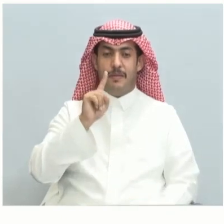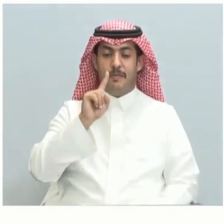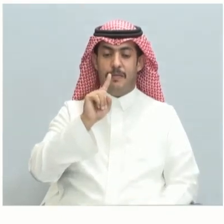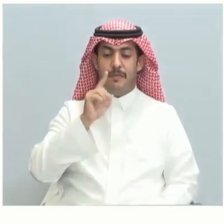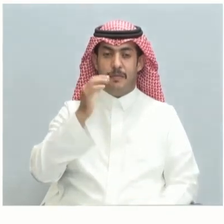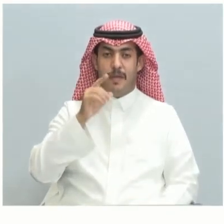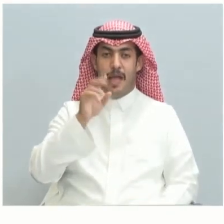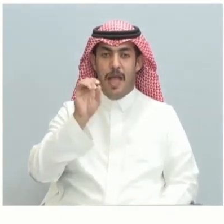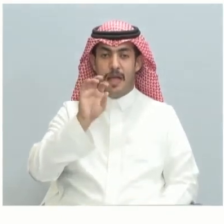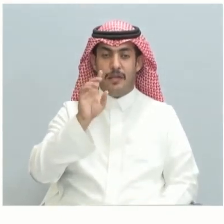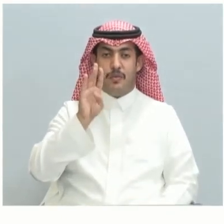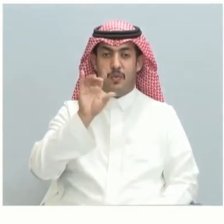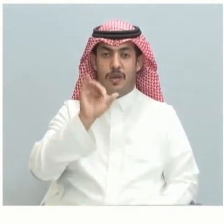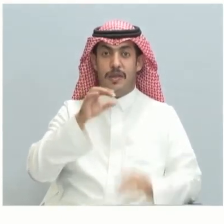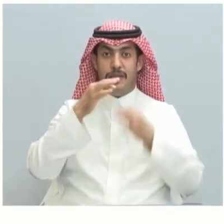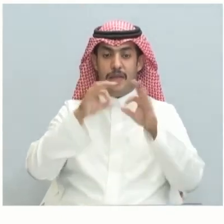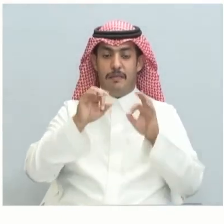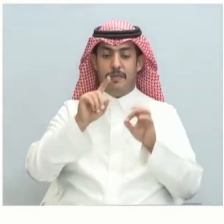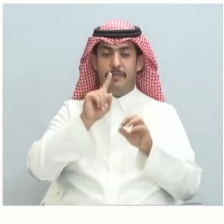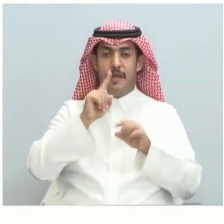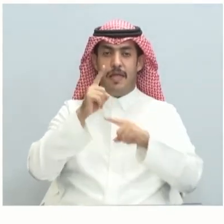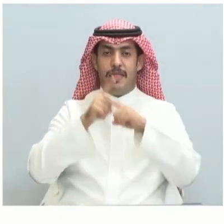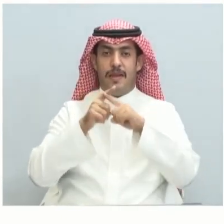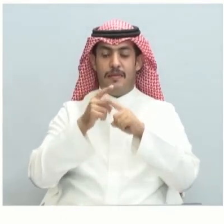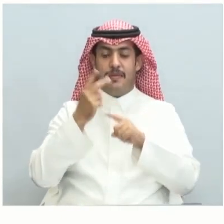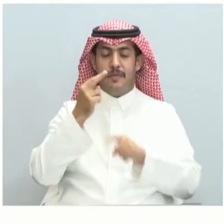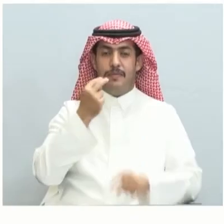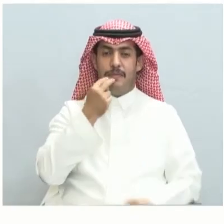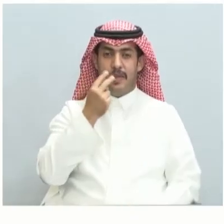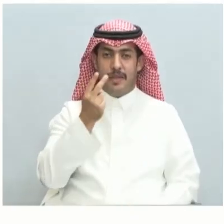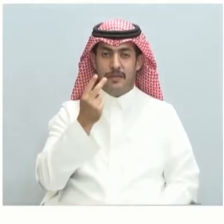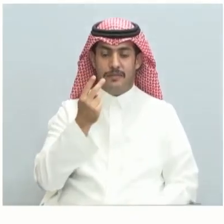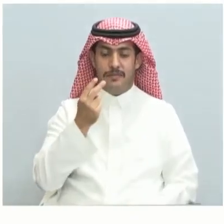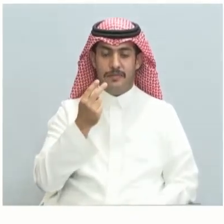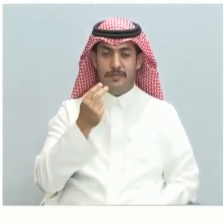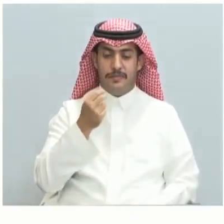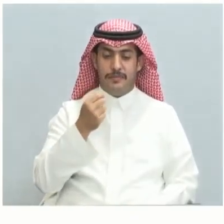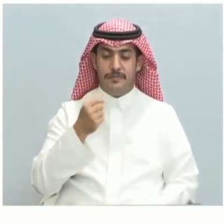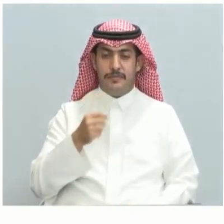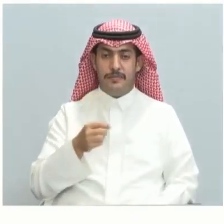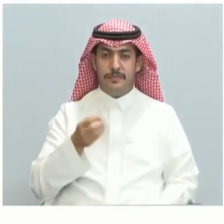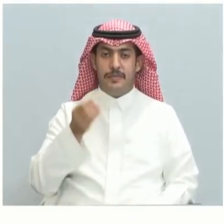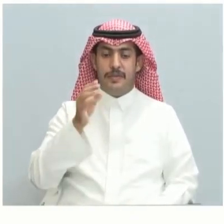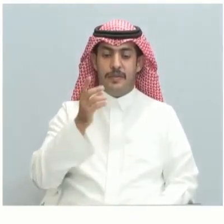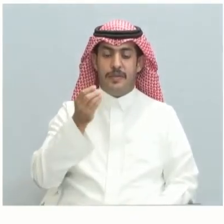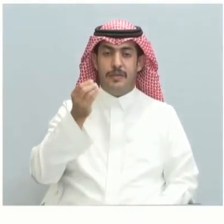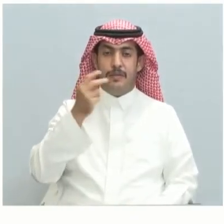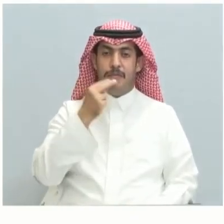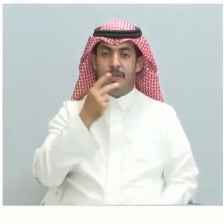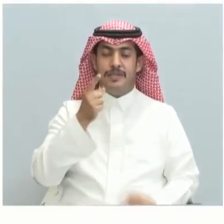في المقام 100 ضرب 2 200 وضيف عليها ما هو موجود في البسط